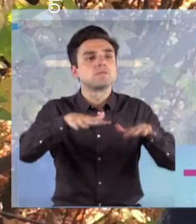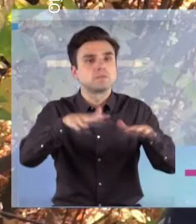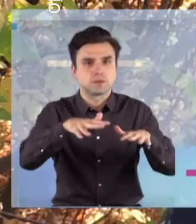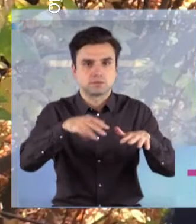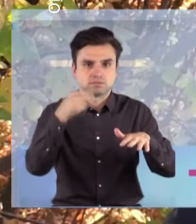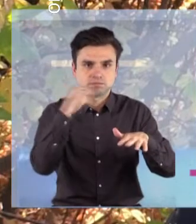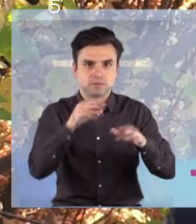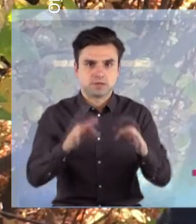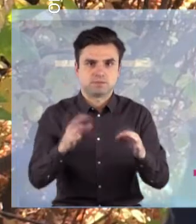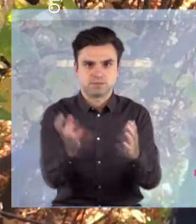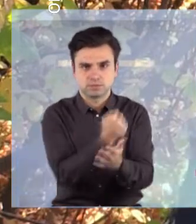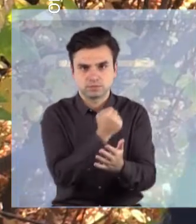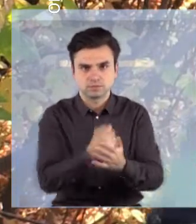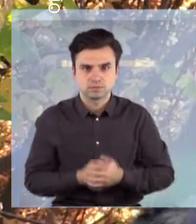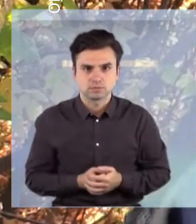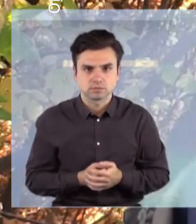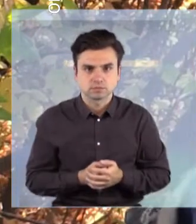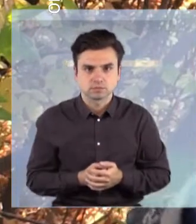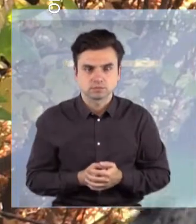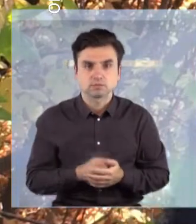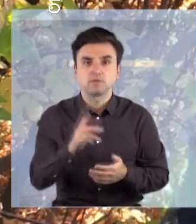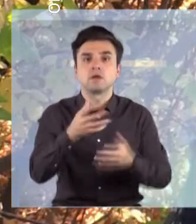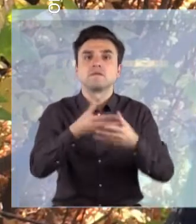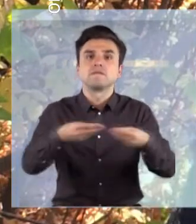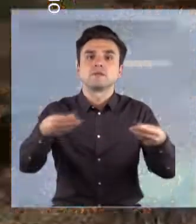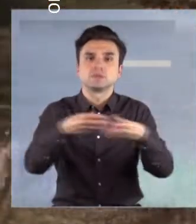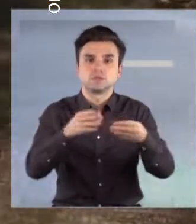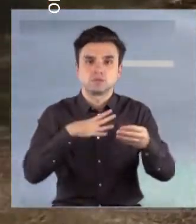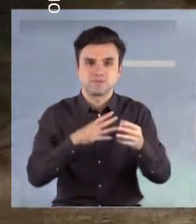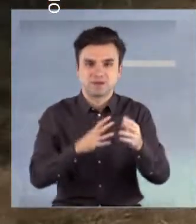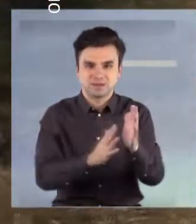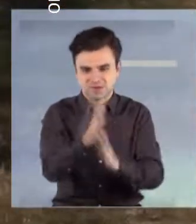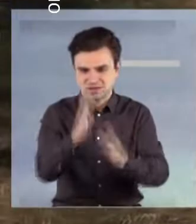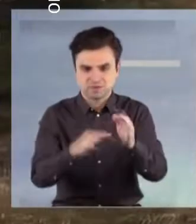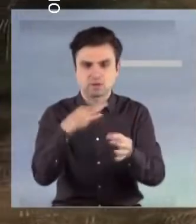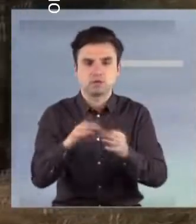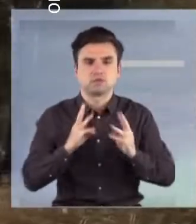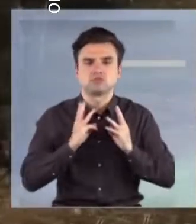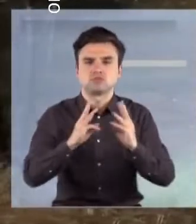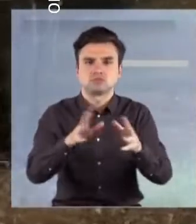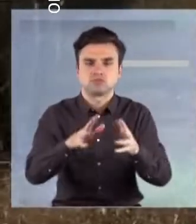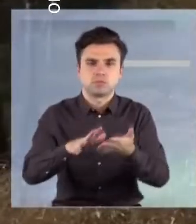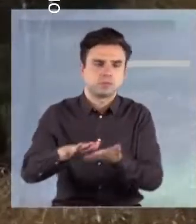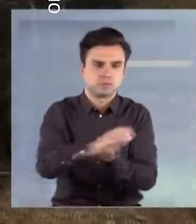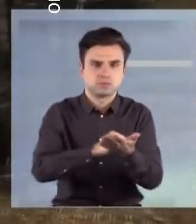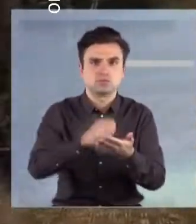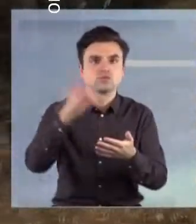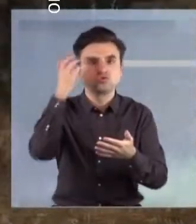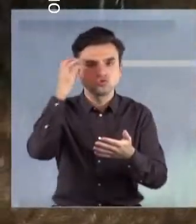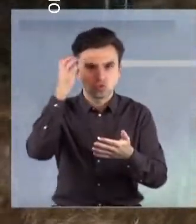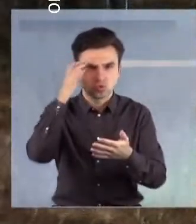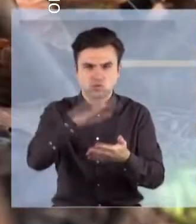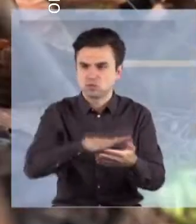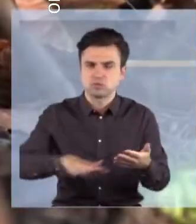чоловік, значить там їх просто немає. На самом деле вони є, просто вони майстри маскировки. Завдяки гострій пильності мисливець може вполювати